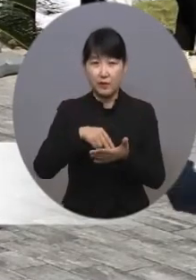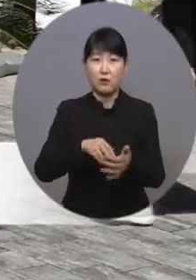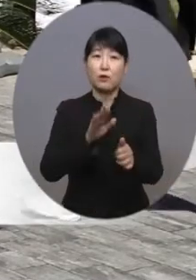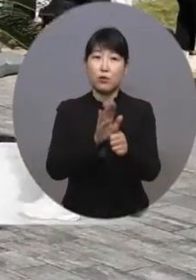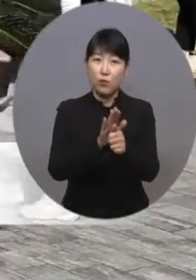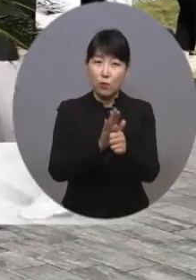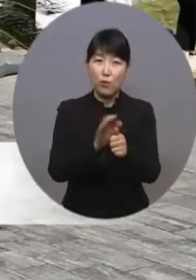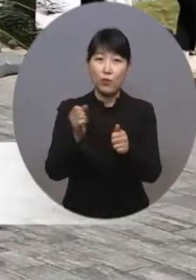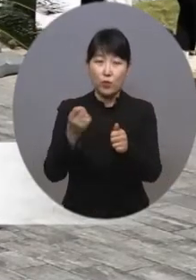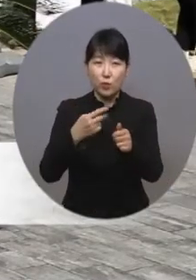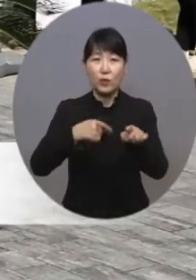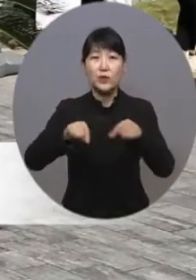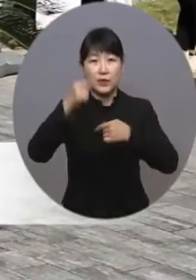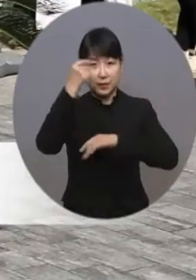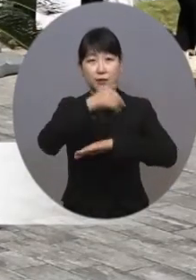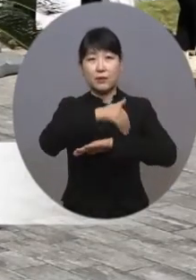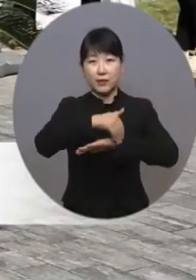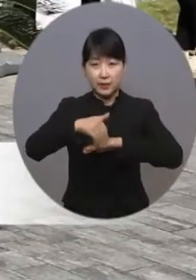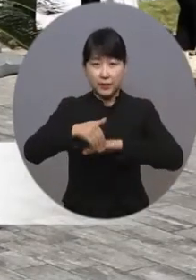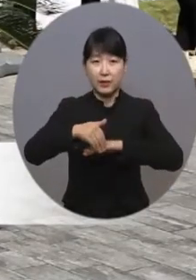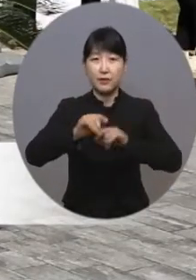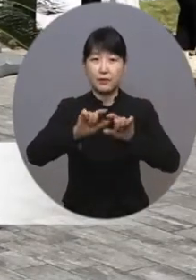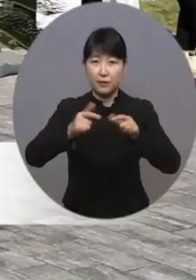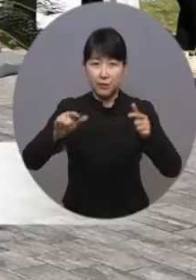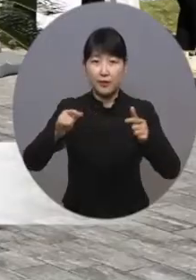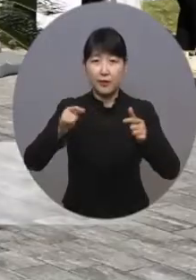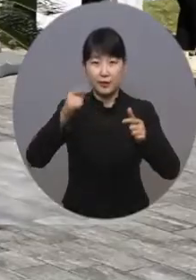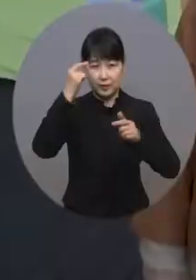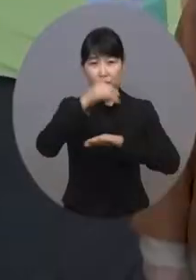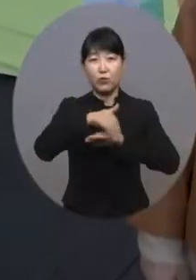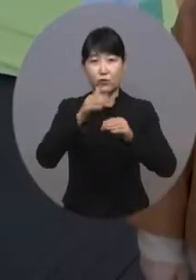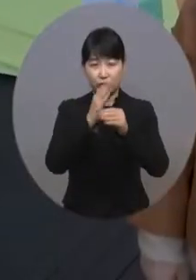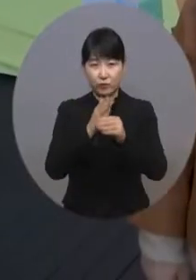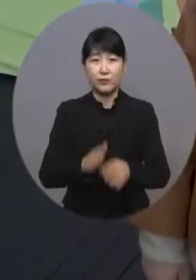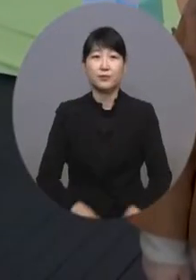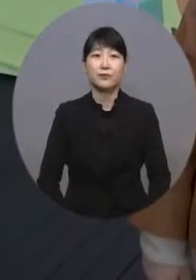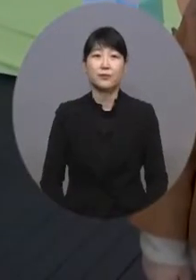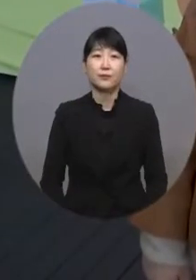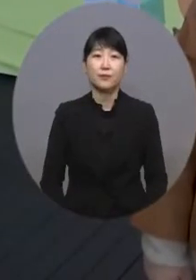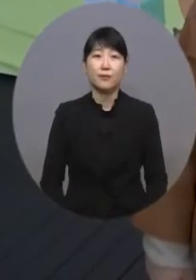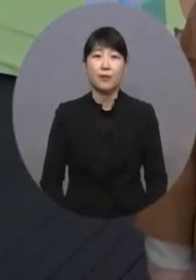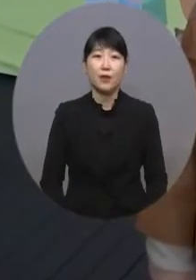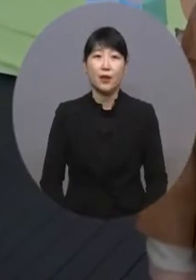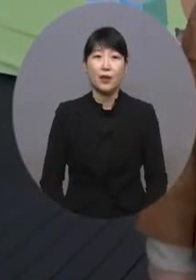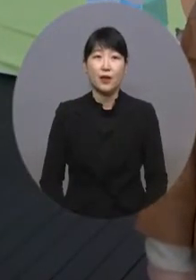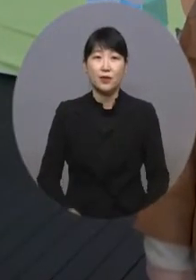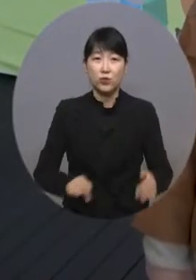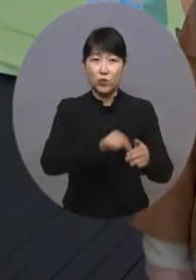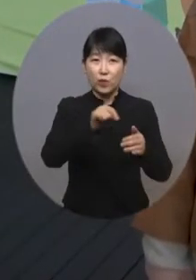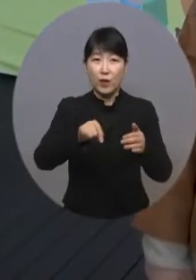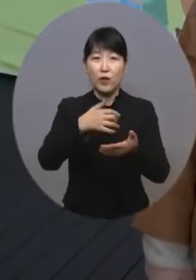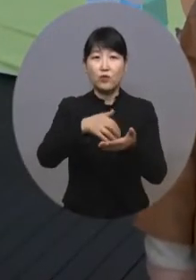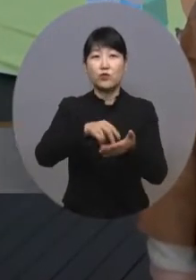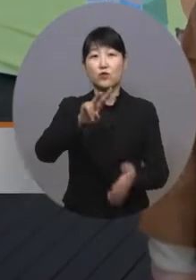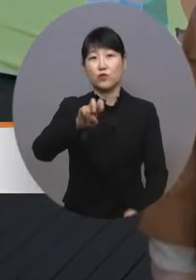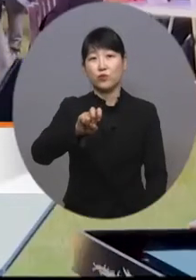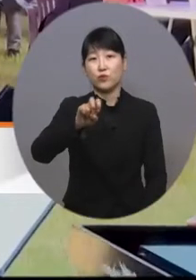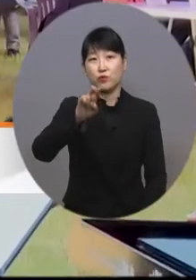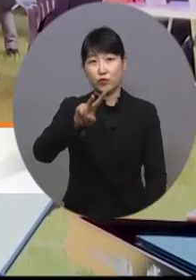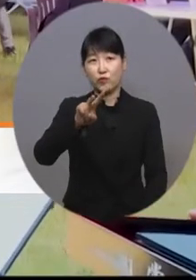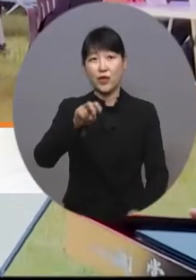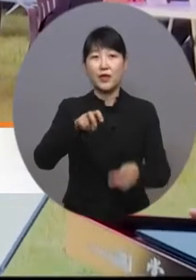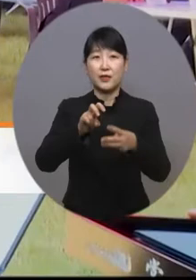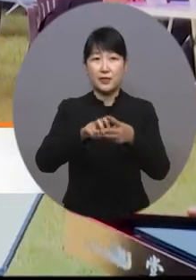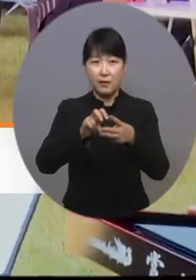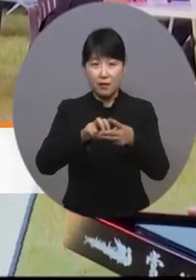그리고 많은 정책적인 뒷받침을 하도록 하겠습니다. 이날 행사에는 도내 22개 시군 가족센터에서 600여